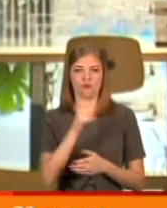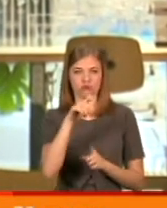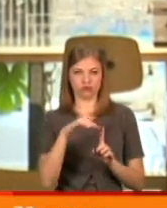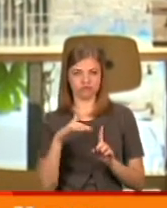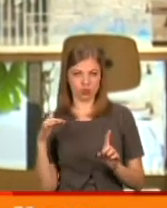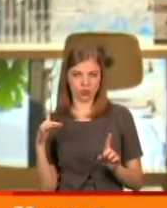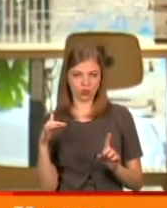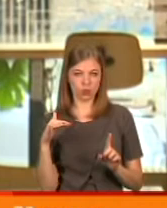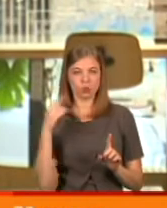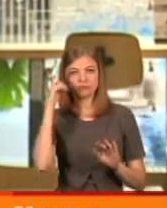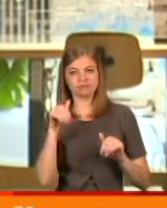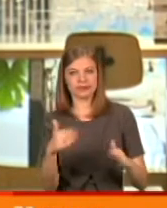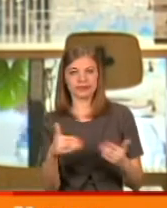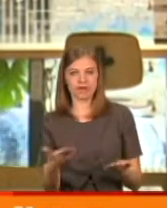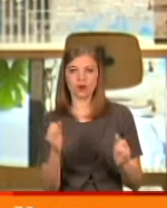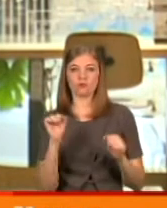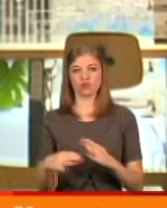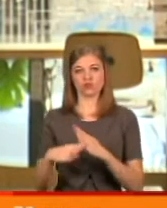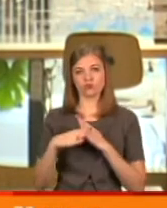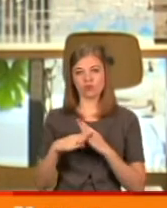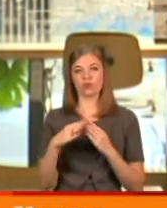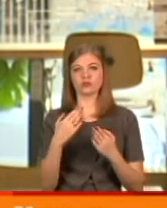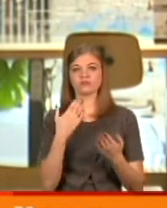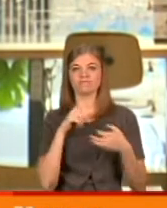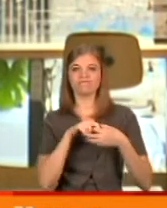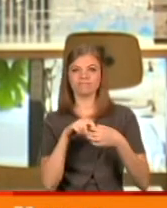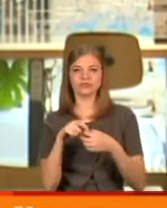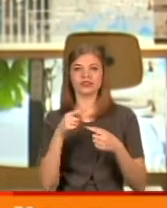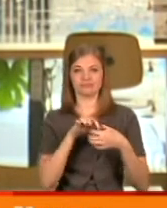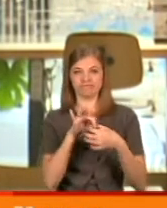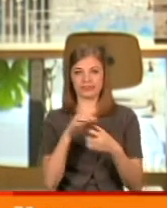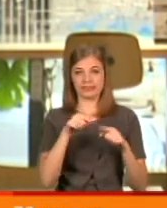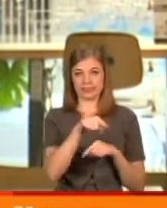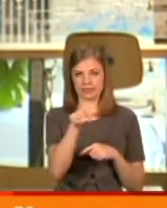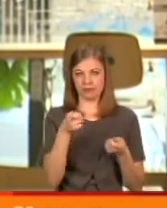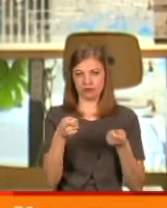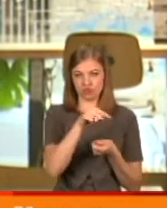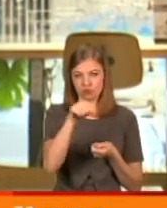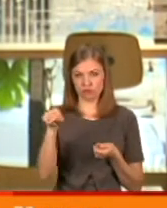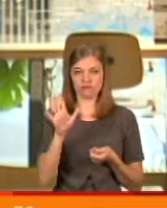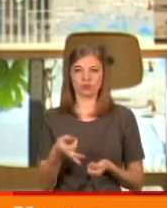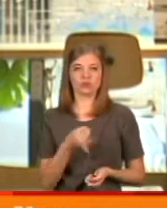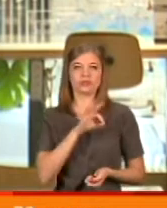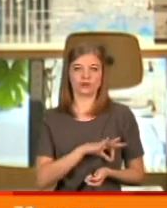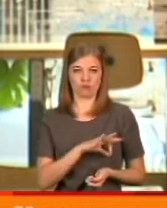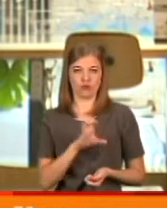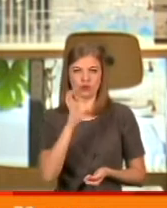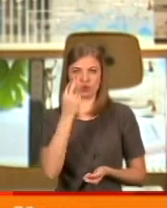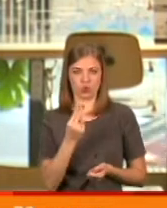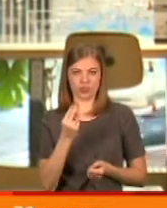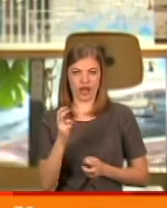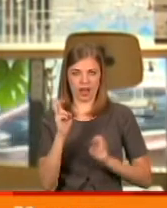аудиторию идей, может помочь мне наладить контакты с теми чиновниками, которые будут использовать